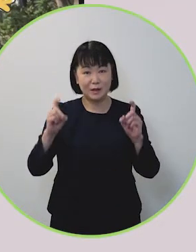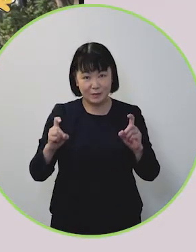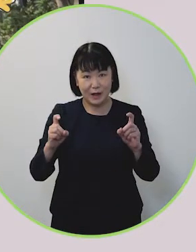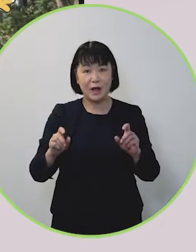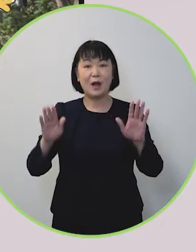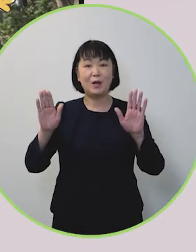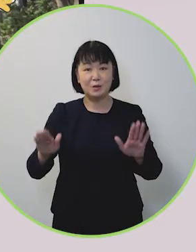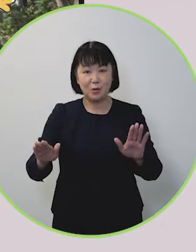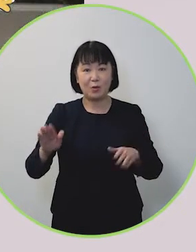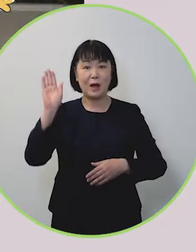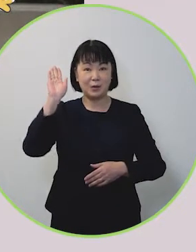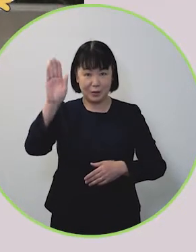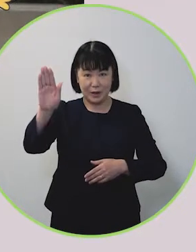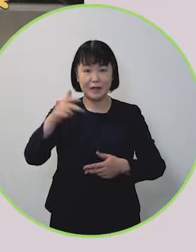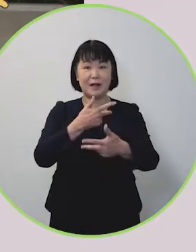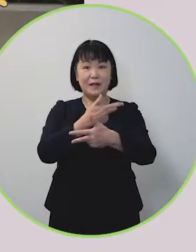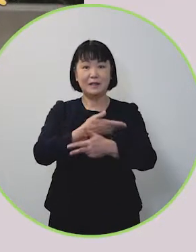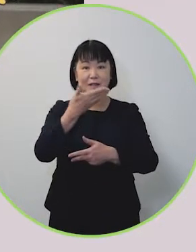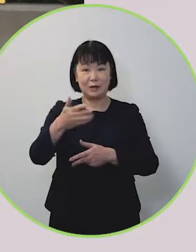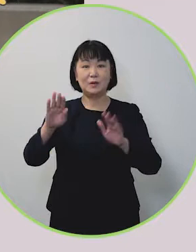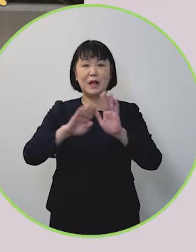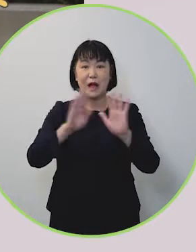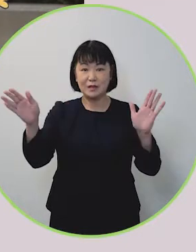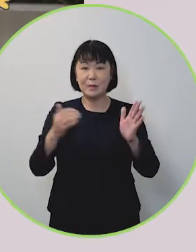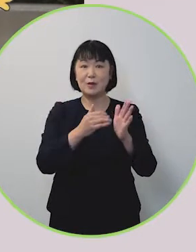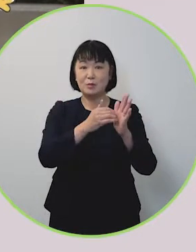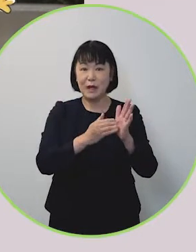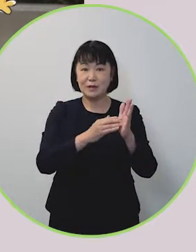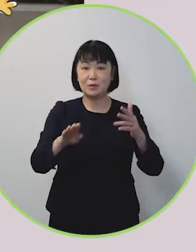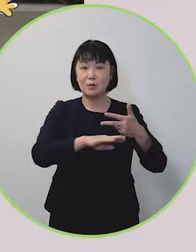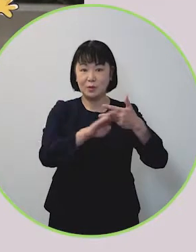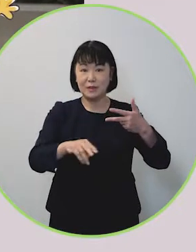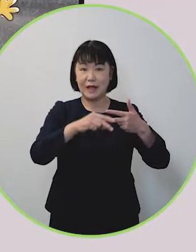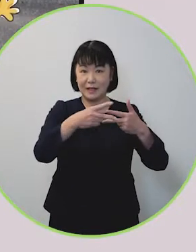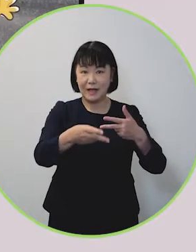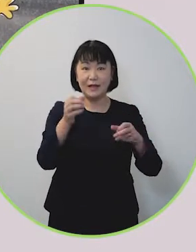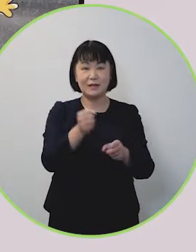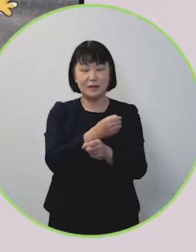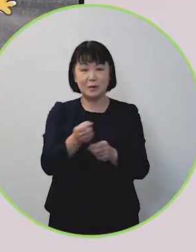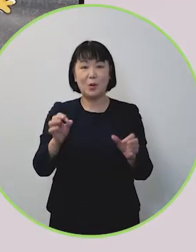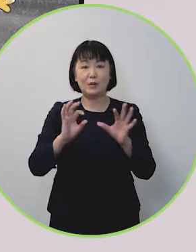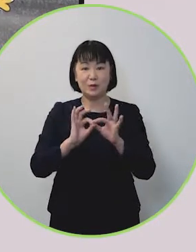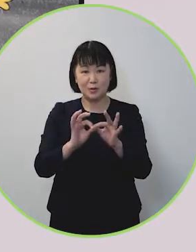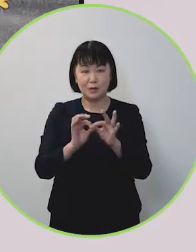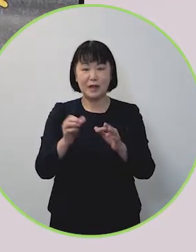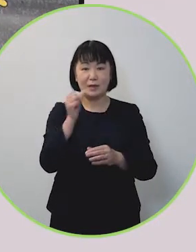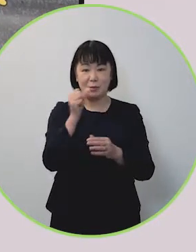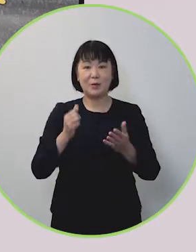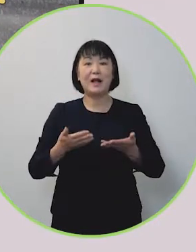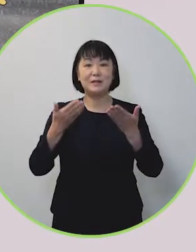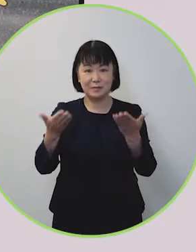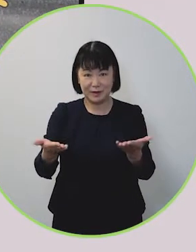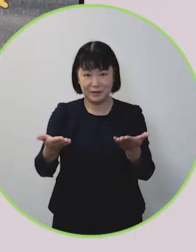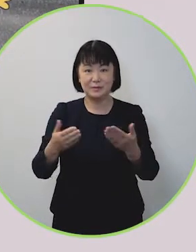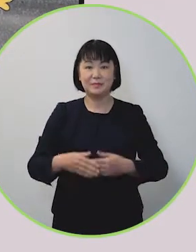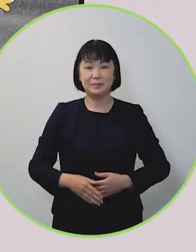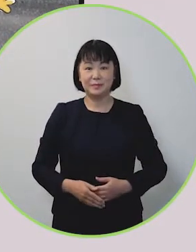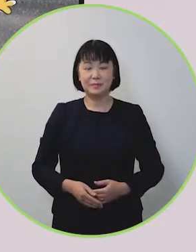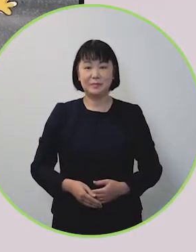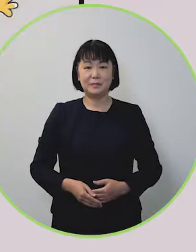今日はこれから帰宅で始まるプラスチック資源化事業について紹介します